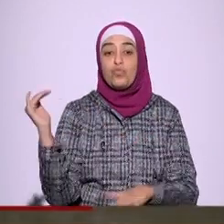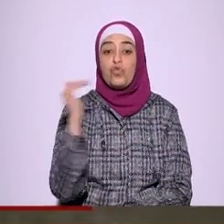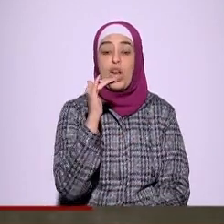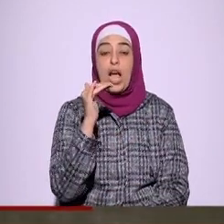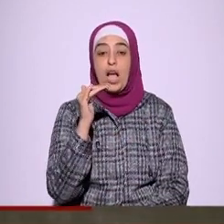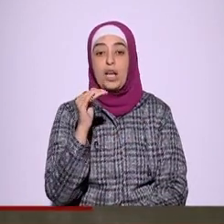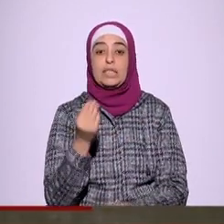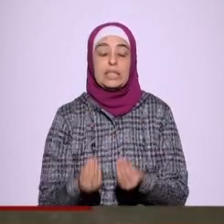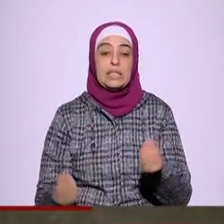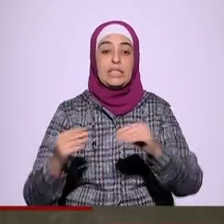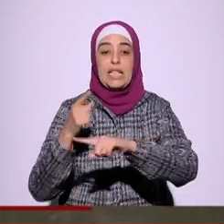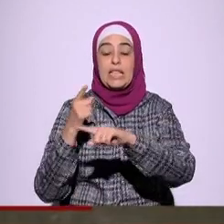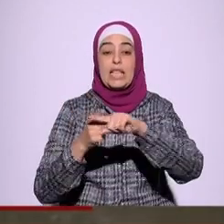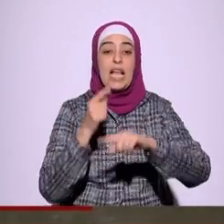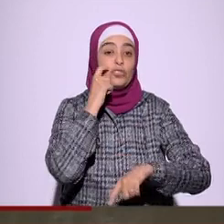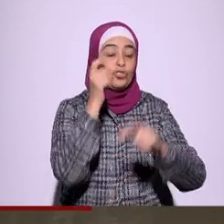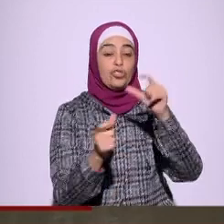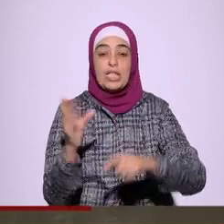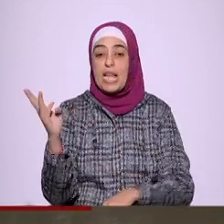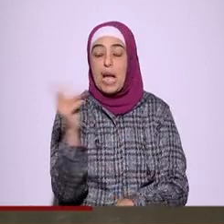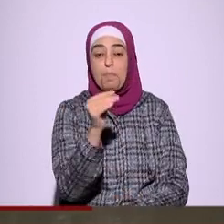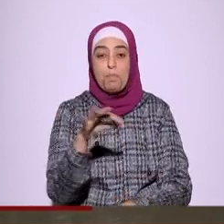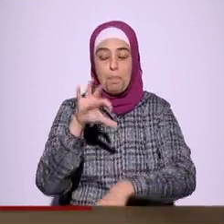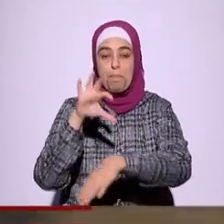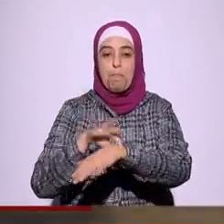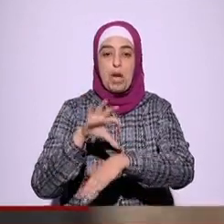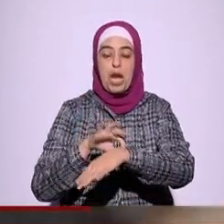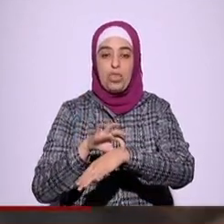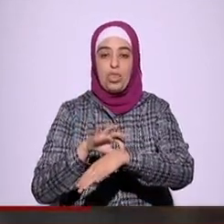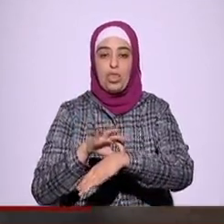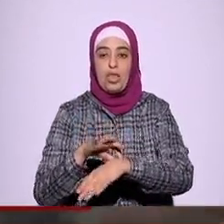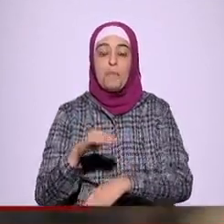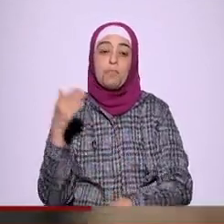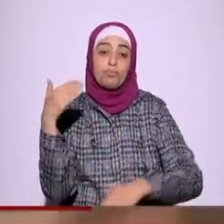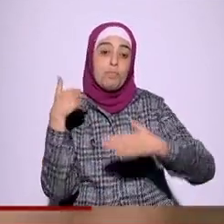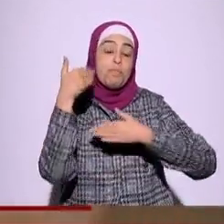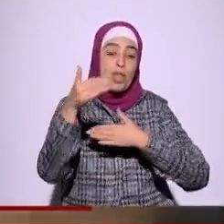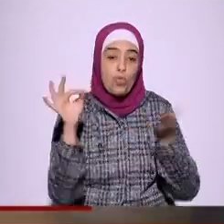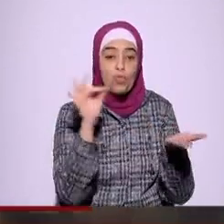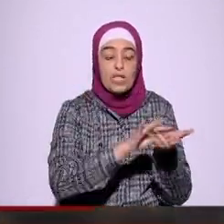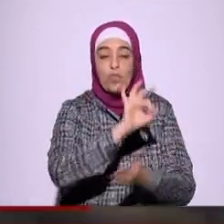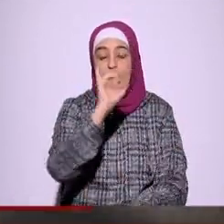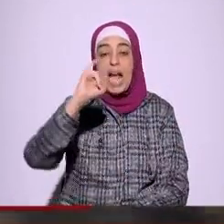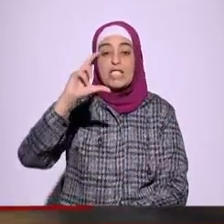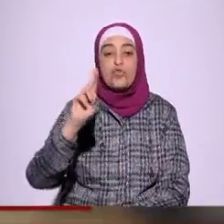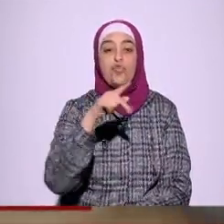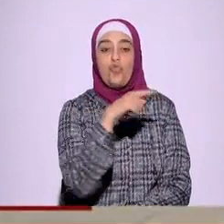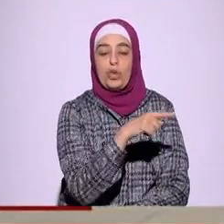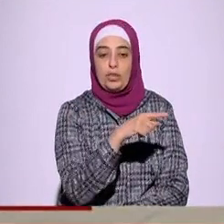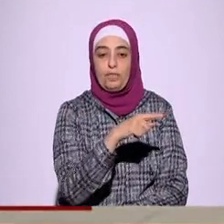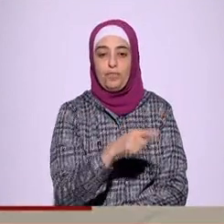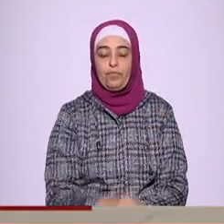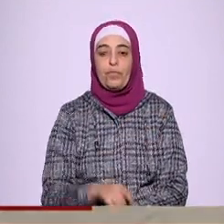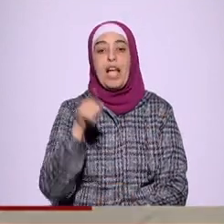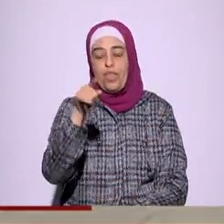زيادة أعداد المصابين الذين سيتطورون إلى العناية المشددة والشكل الخطير، وهذا هي